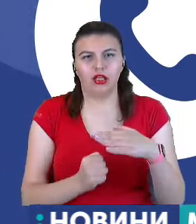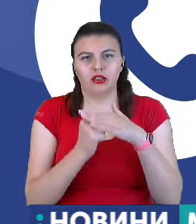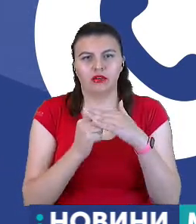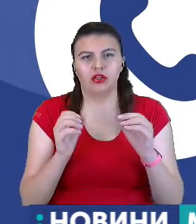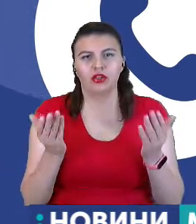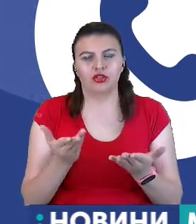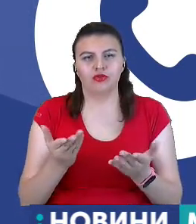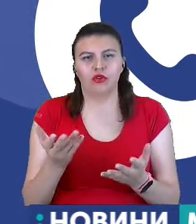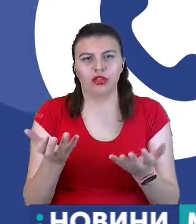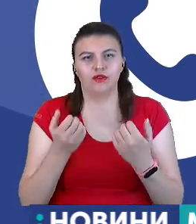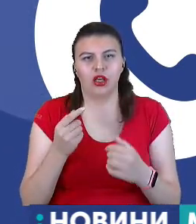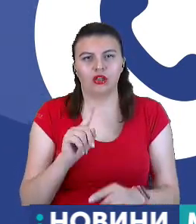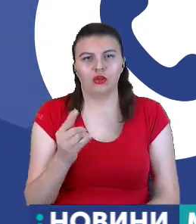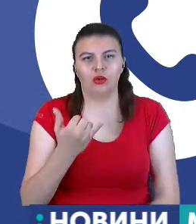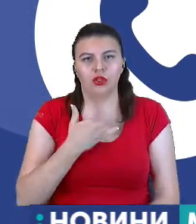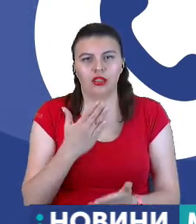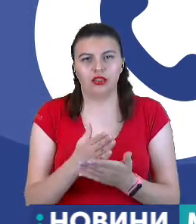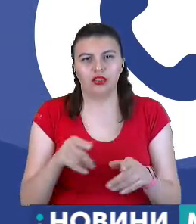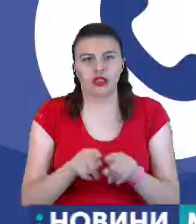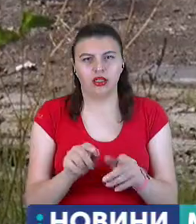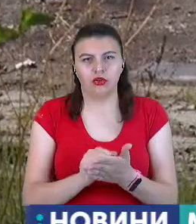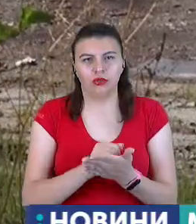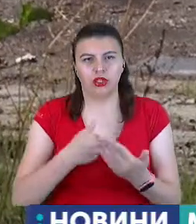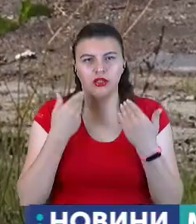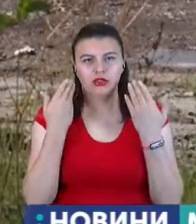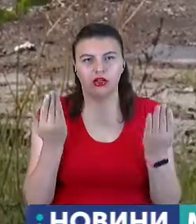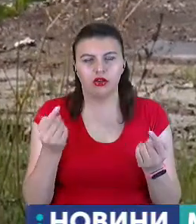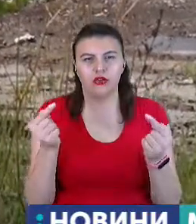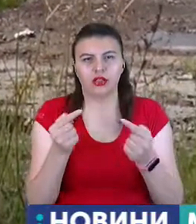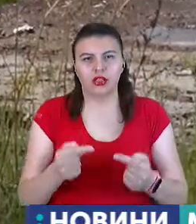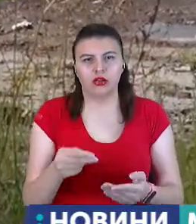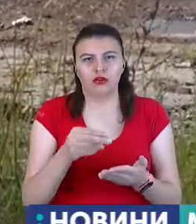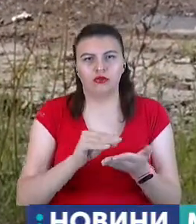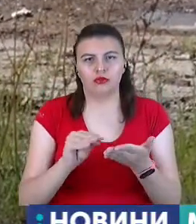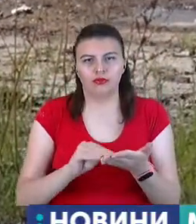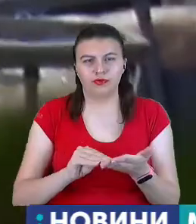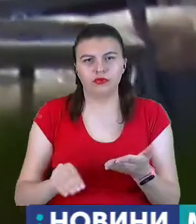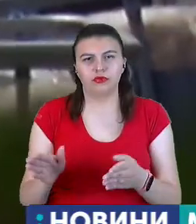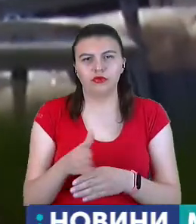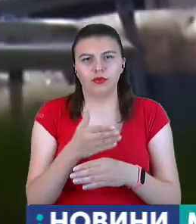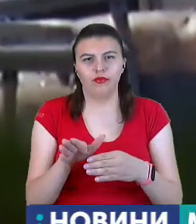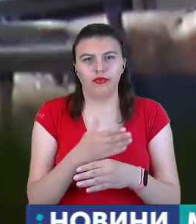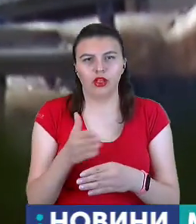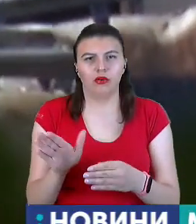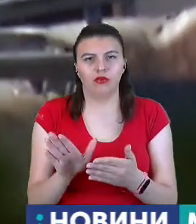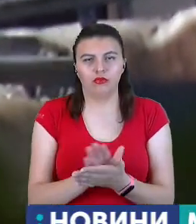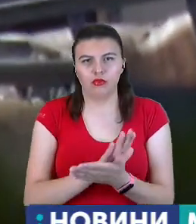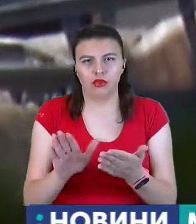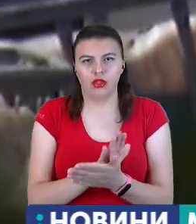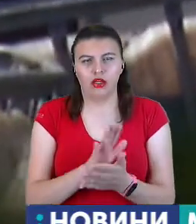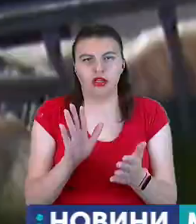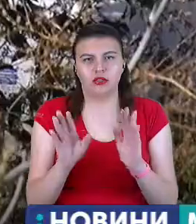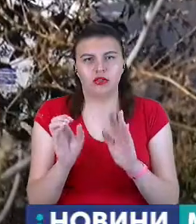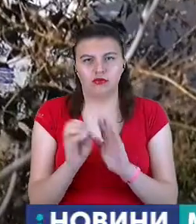нас є такі документи, я не знаю. Згідно припису, розсортувати та прибрати сміття мають до 4 жовтня